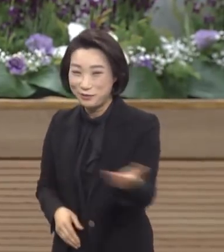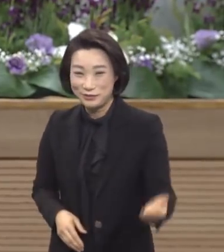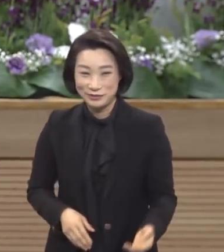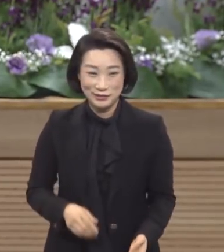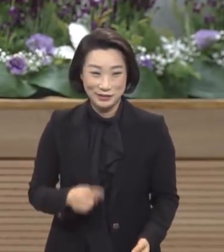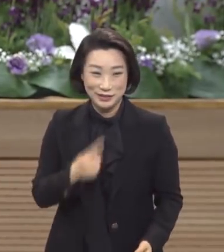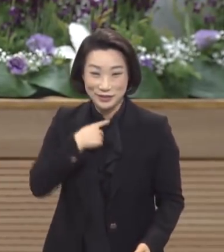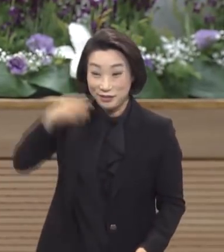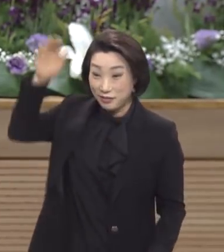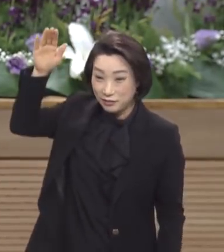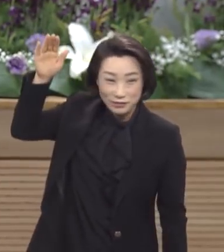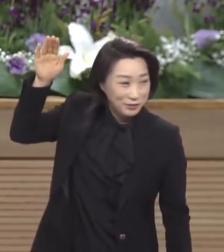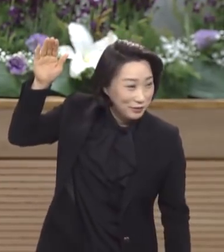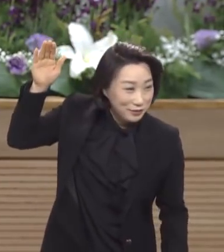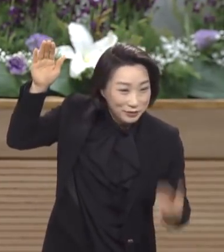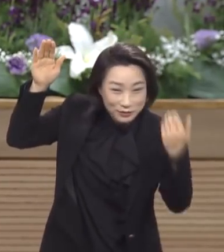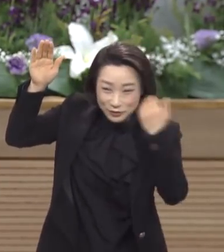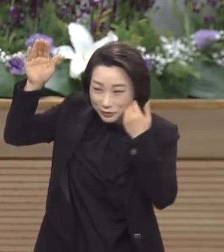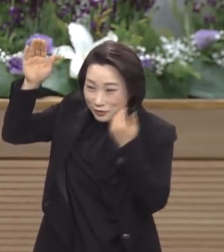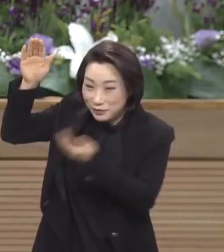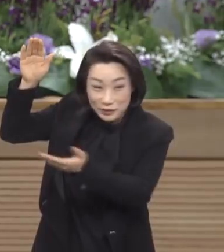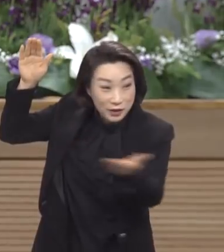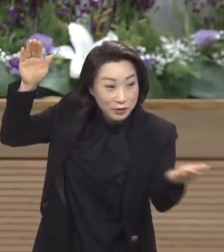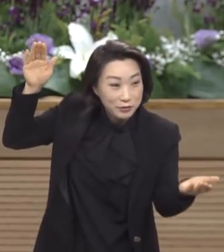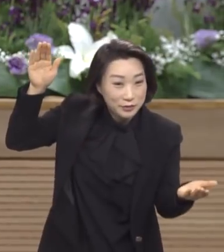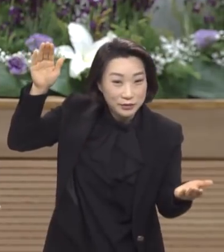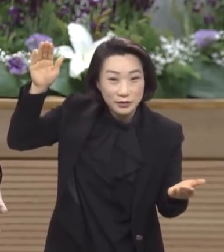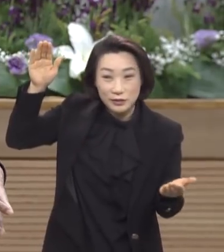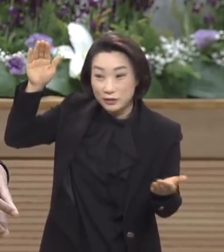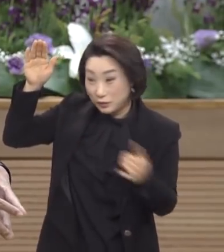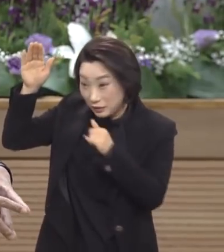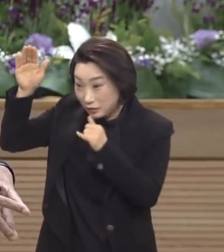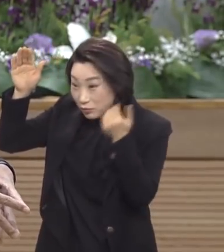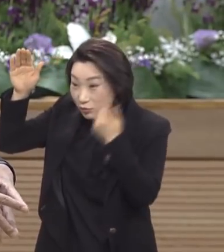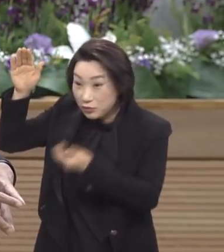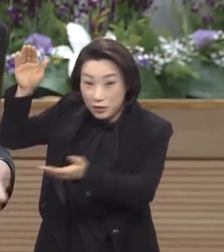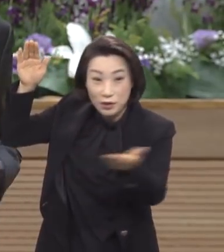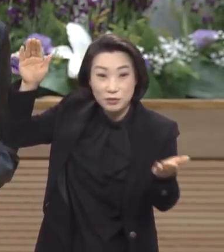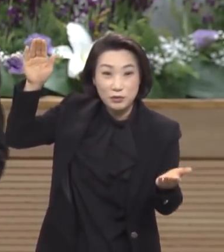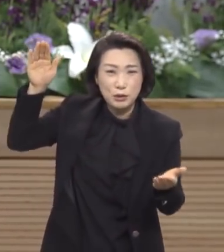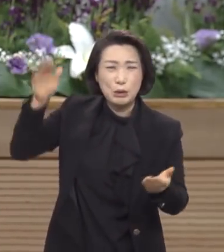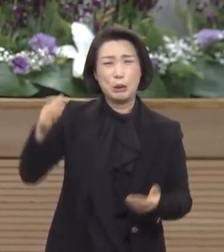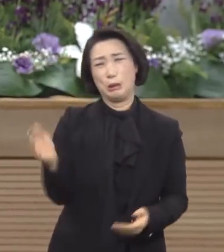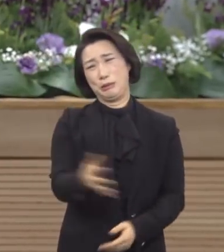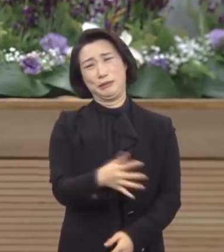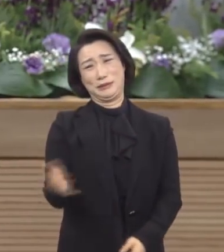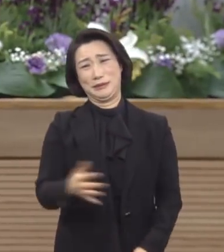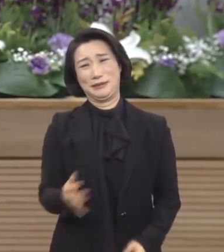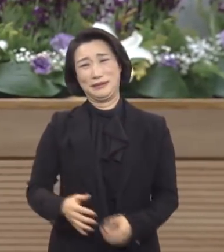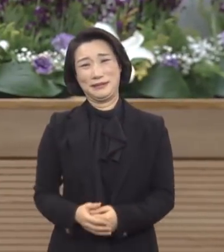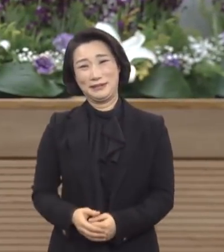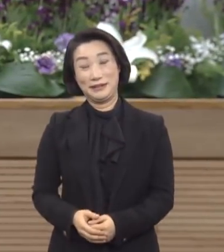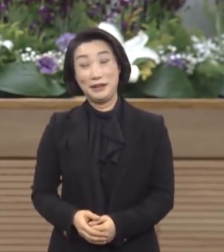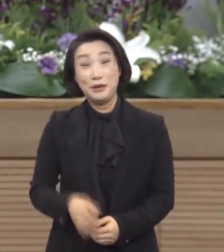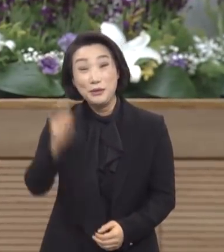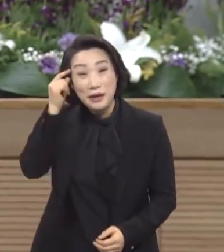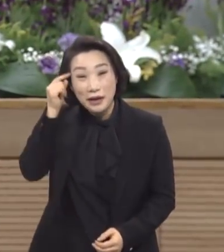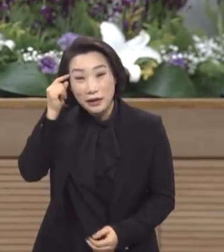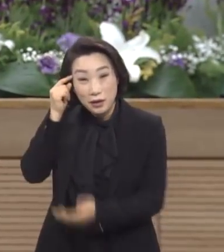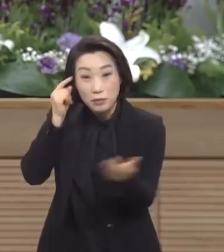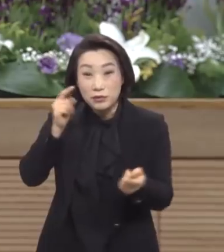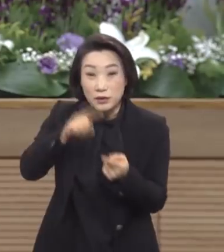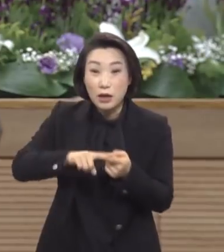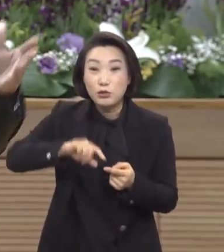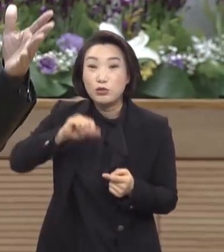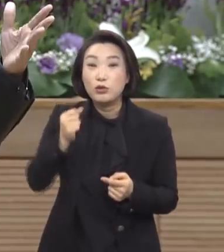그런 남편이 있어요? 여기 그런 남편이 있어요? 없어요. 왜 그렇게 안